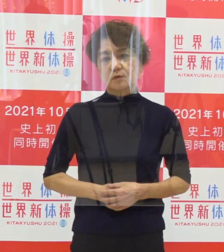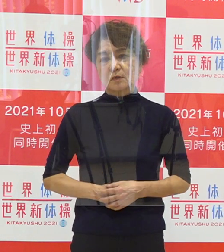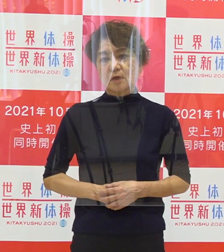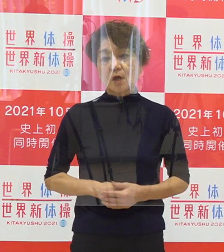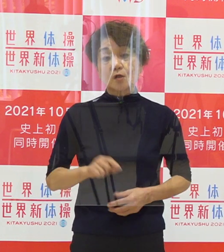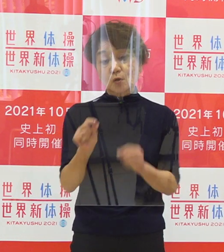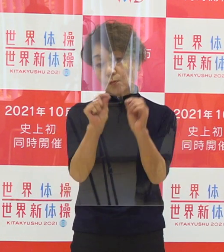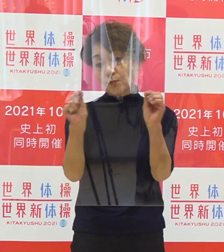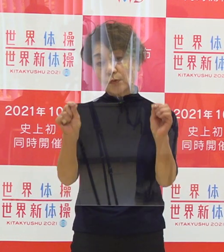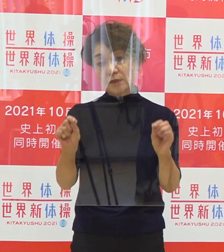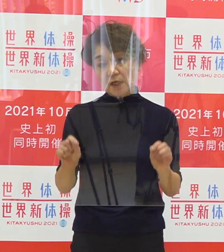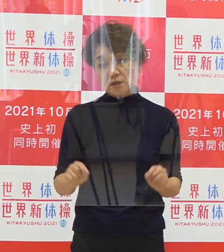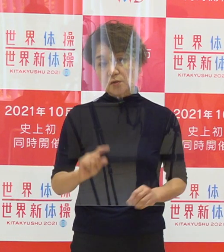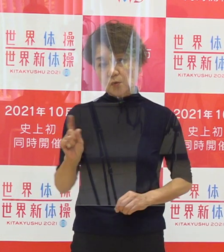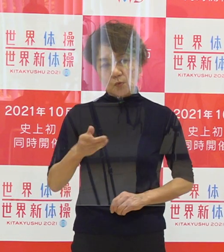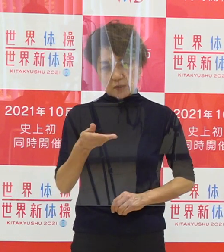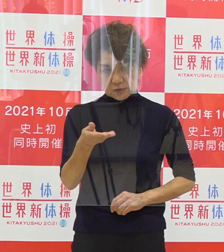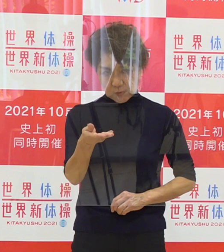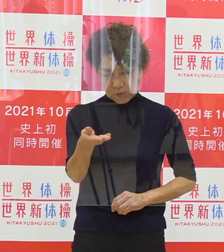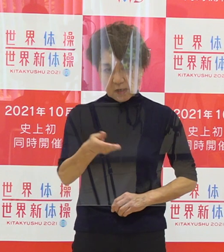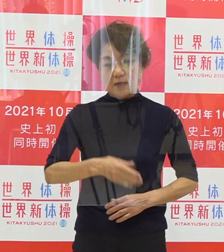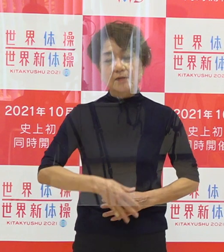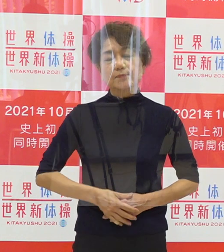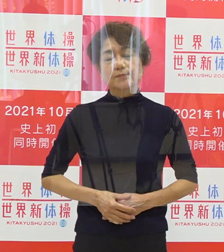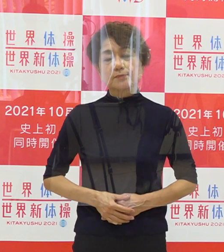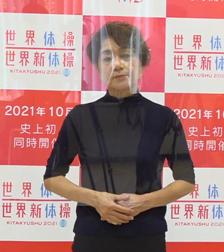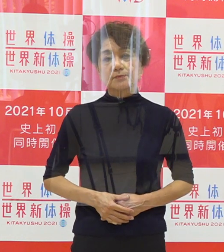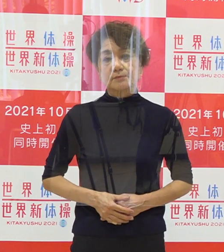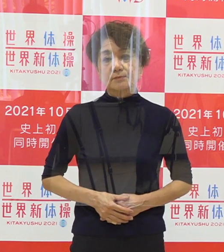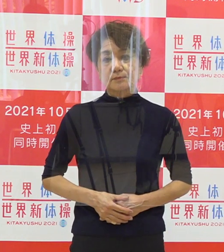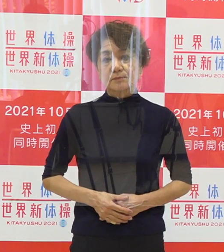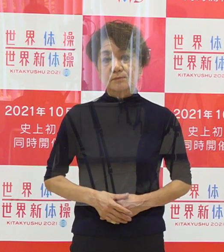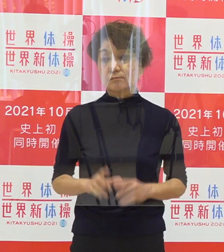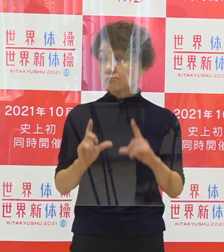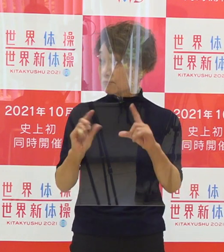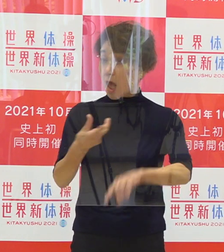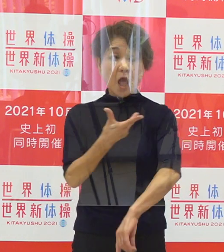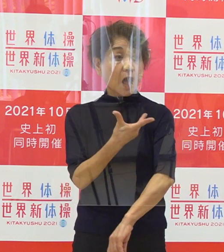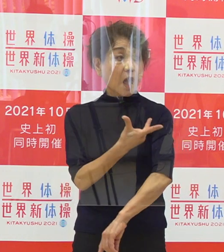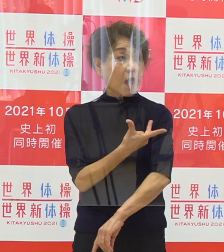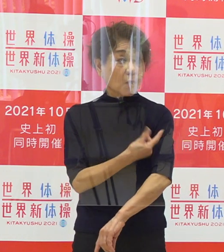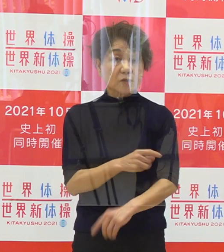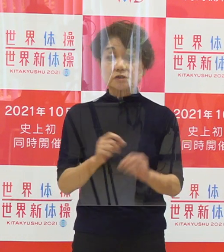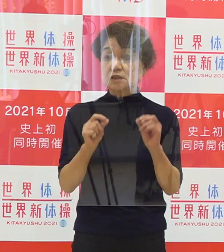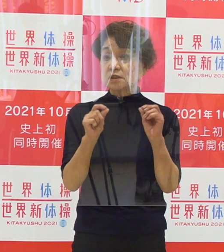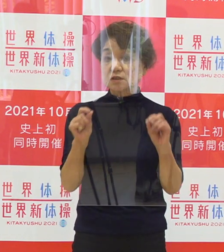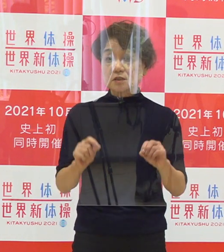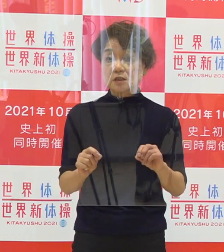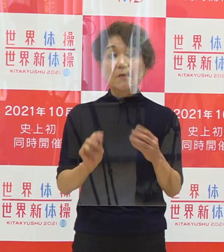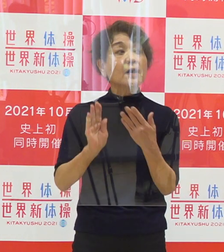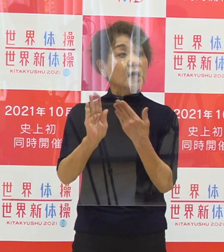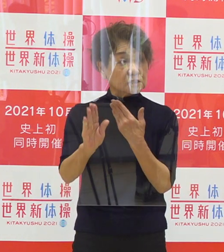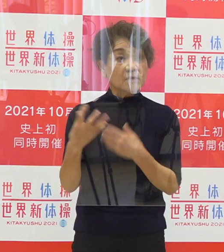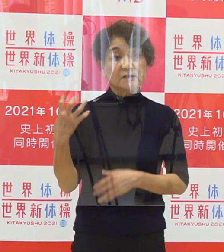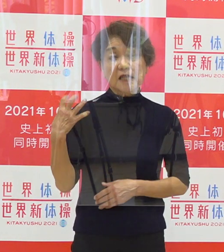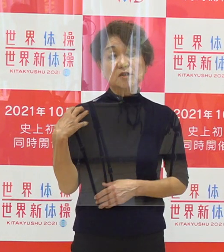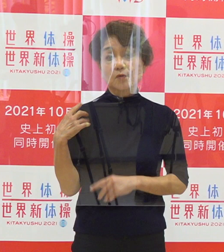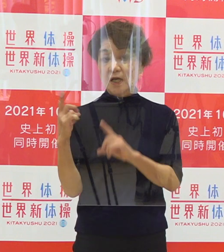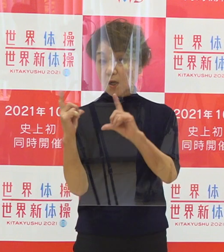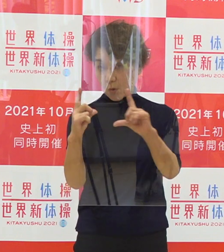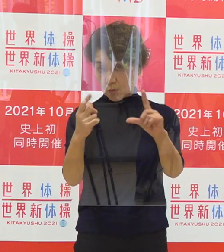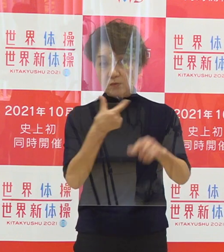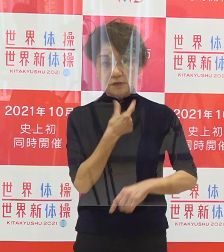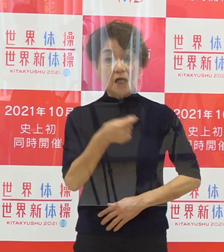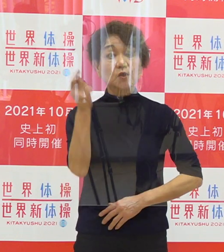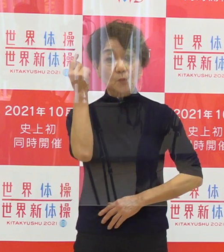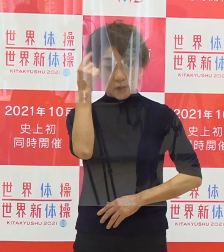ですけれど、この辺はどういうふうに受け止めていらっしゃるか。 ワクチンのことについては後ほど事務方から補足をさせてい